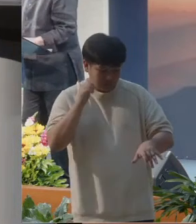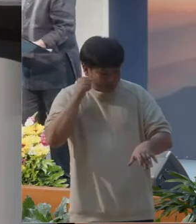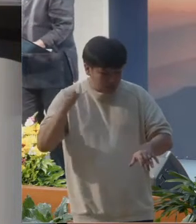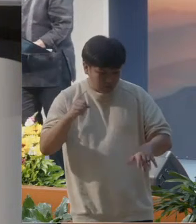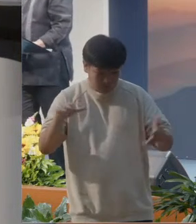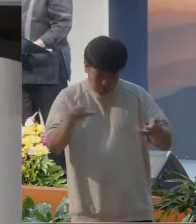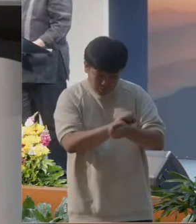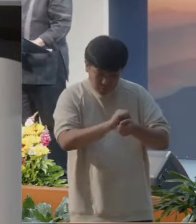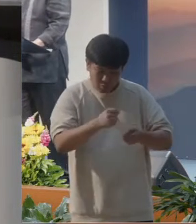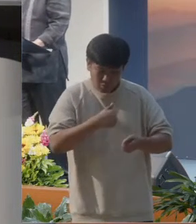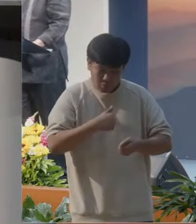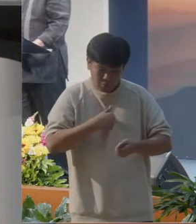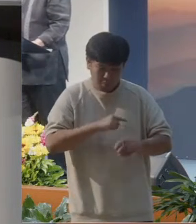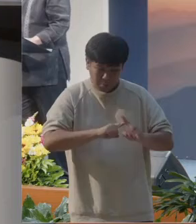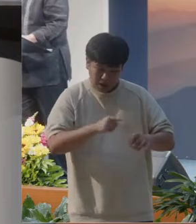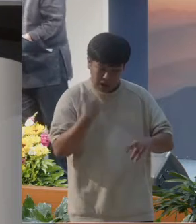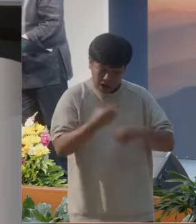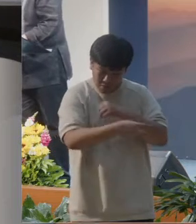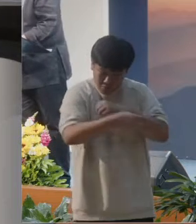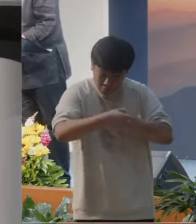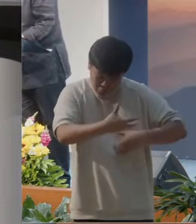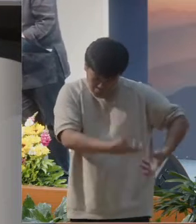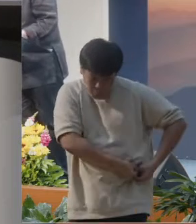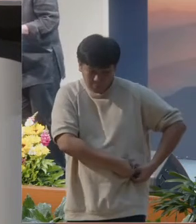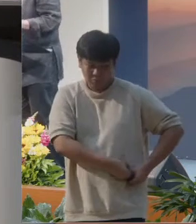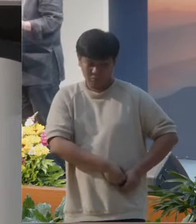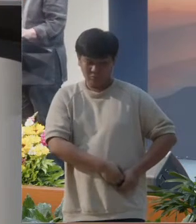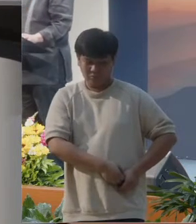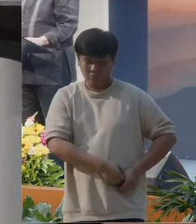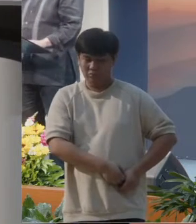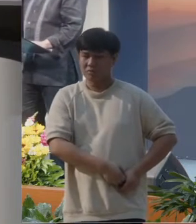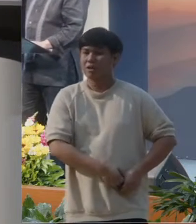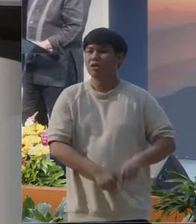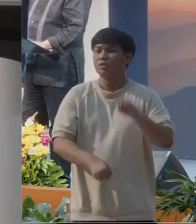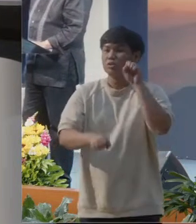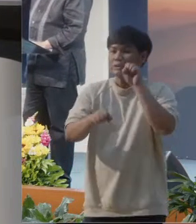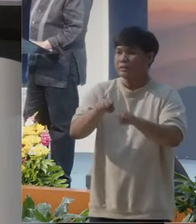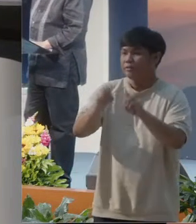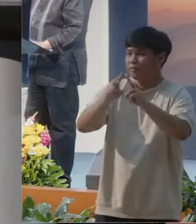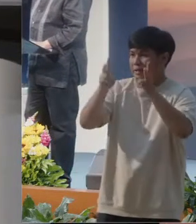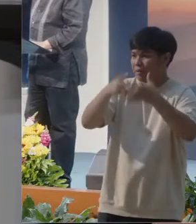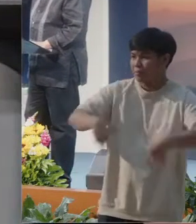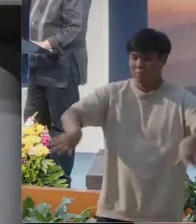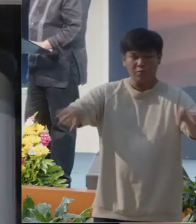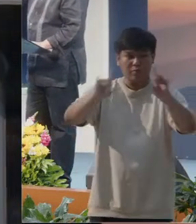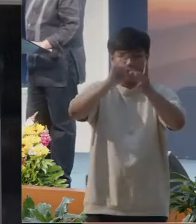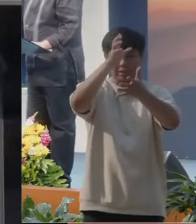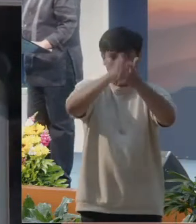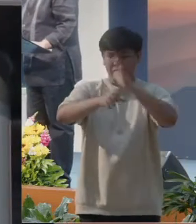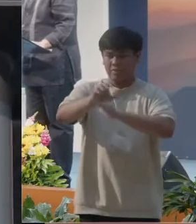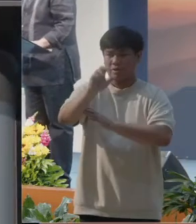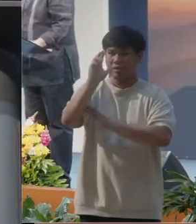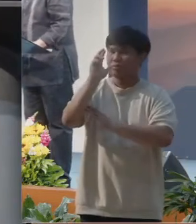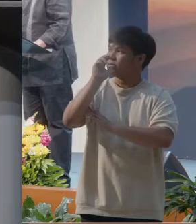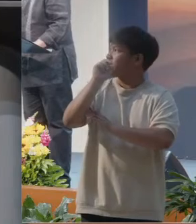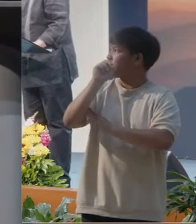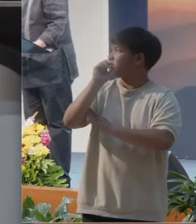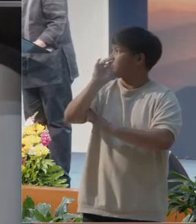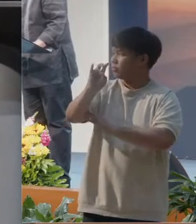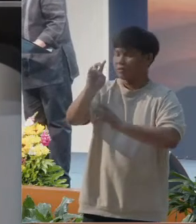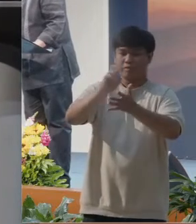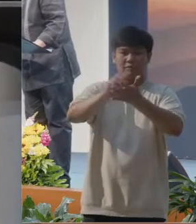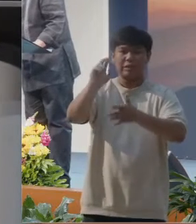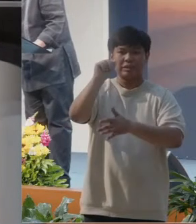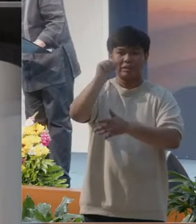yon ay dapat mong matuklasan. Kaya nga po, mahalaga po yung sa chapter 7,